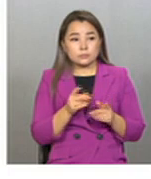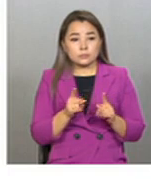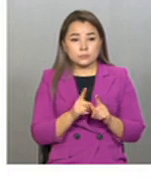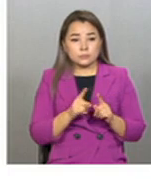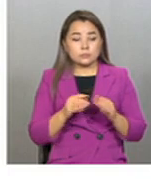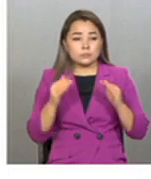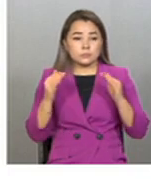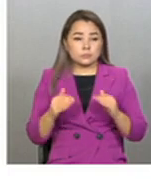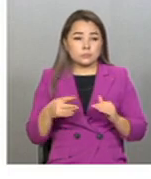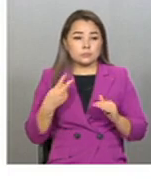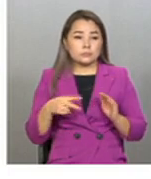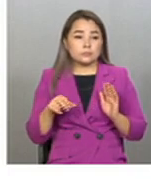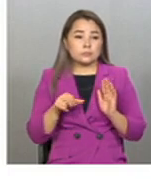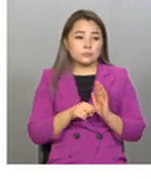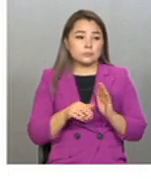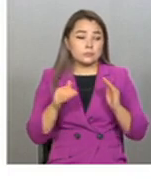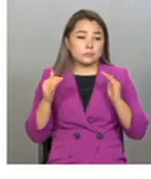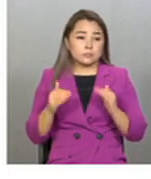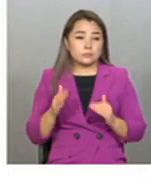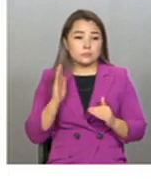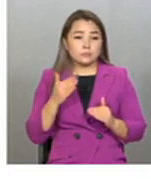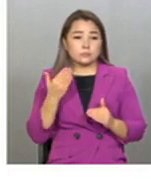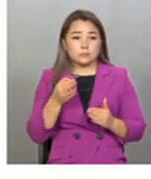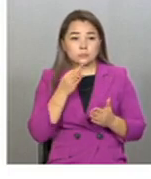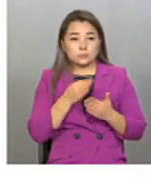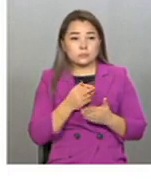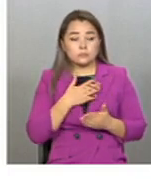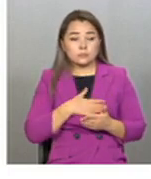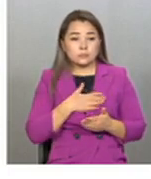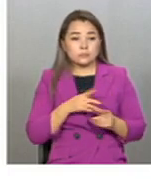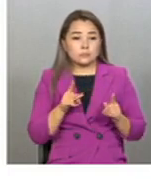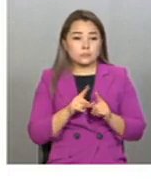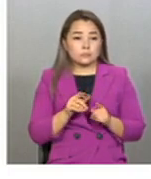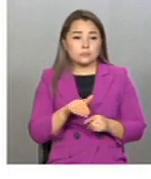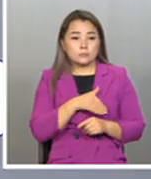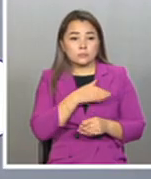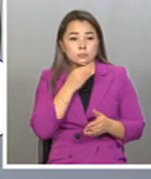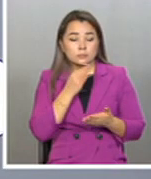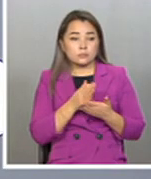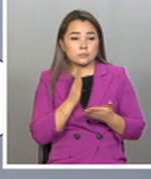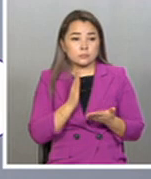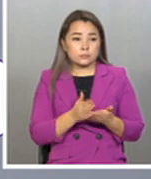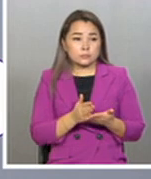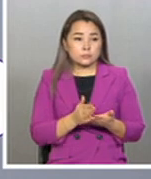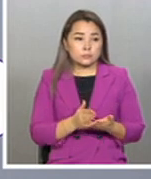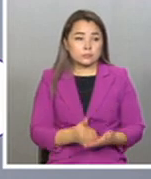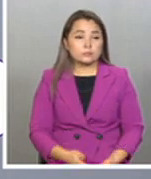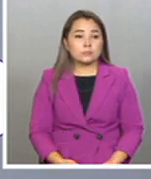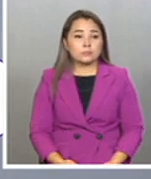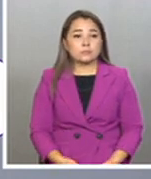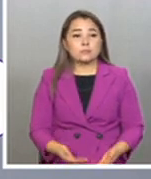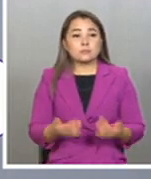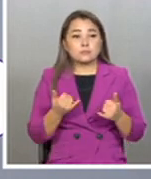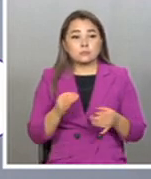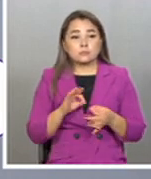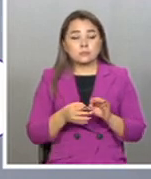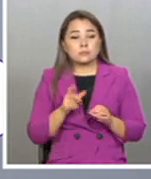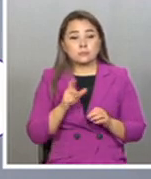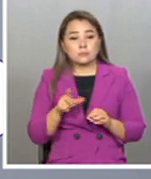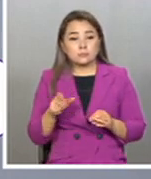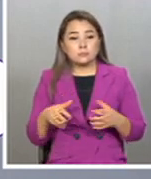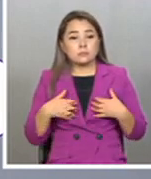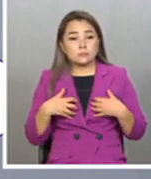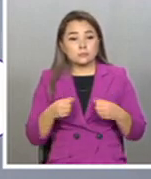26-дан жоғары болса, ол бізде қолайсыз температуралық көрсеткіш болып есептеледі. Келесі адам денсаулығына әсер ететін